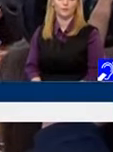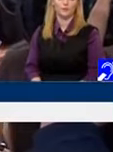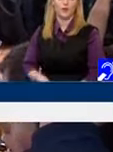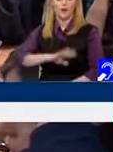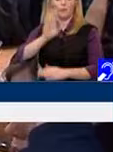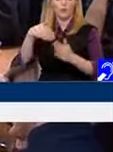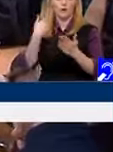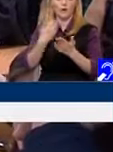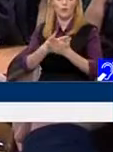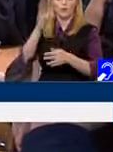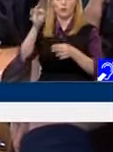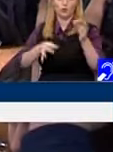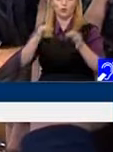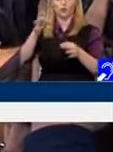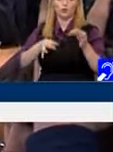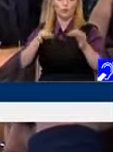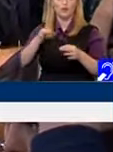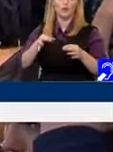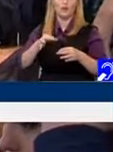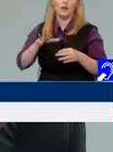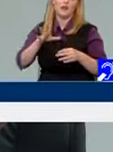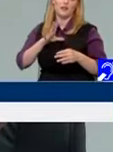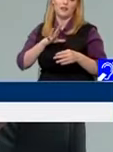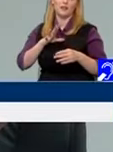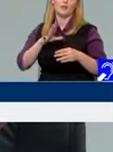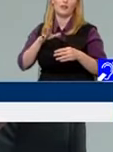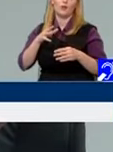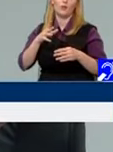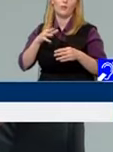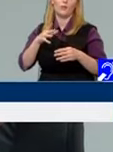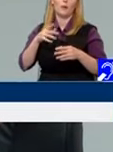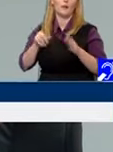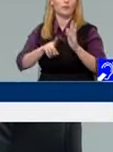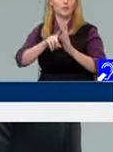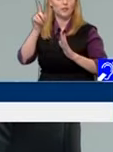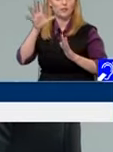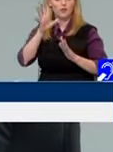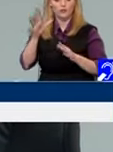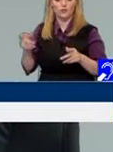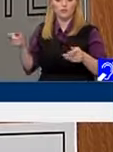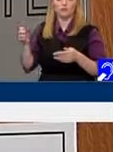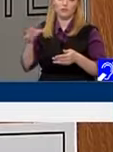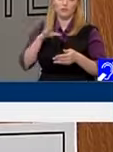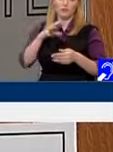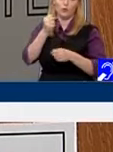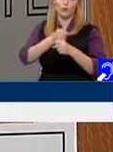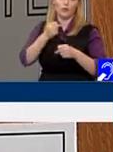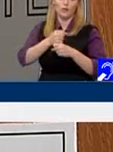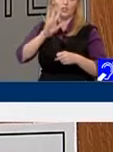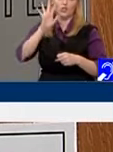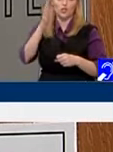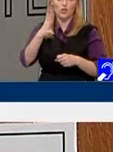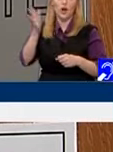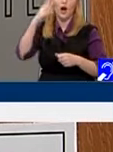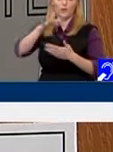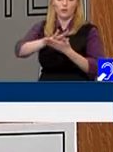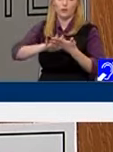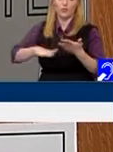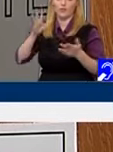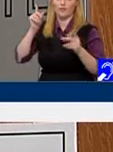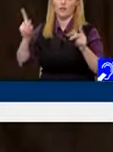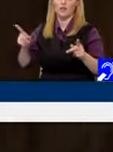Până acum, magistrații instanțelor de judecată erau desemnați în două etape. Mai întâi, pe un termen de 5 ani, după care li se prelungea mandatul automat,